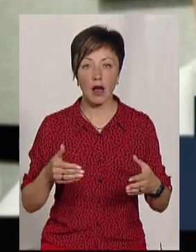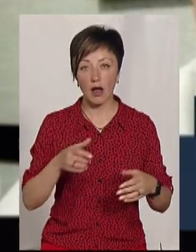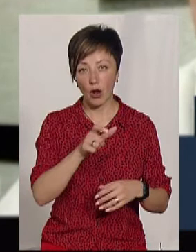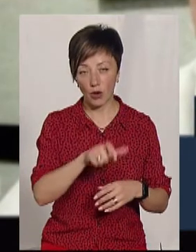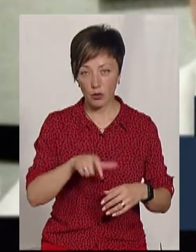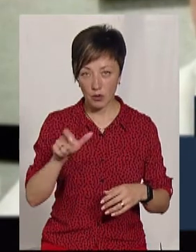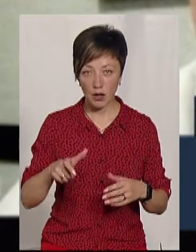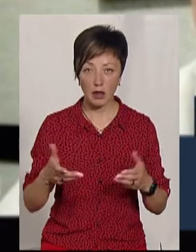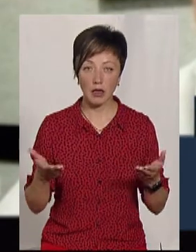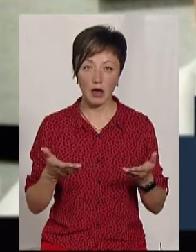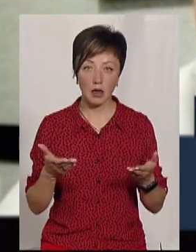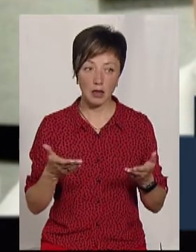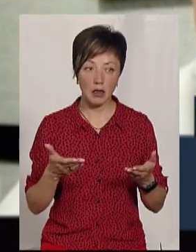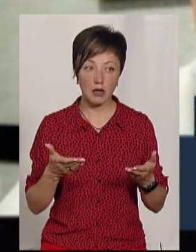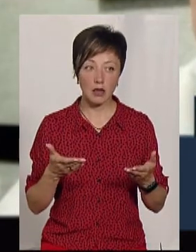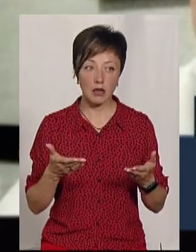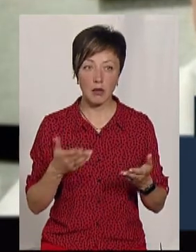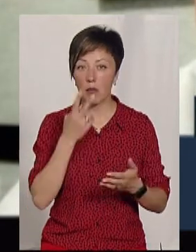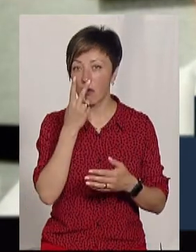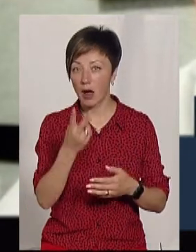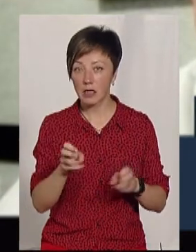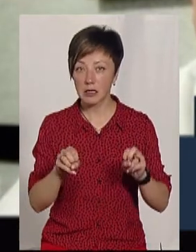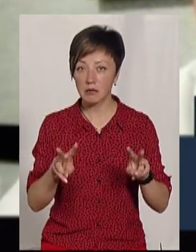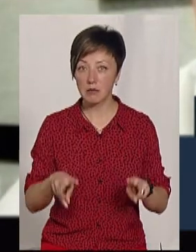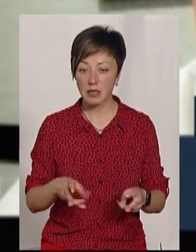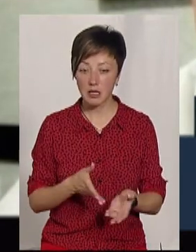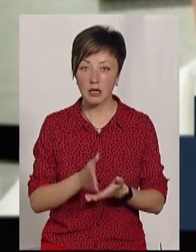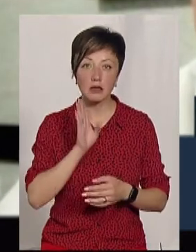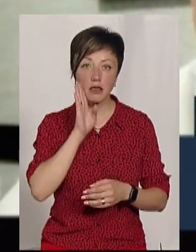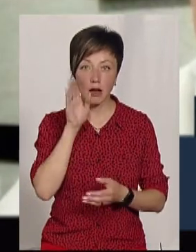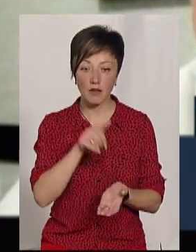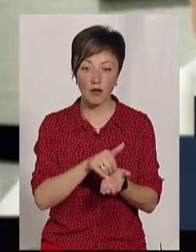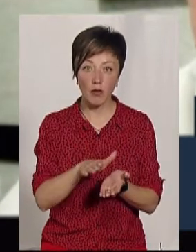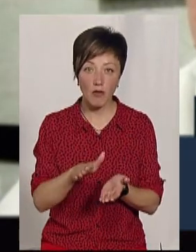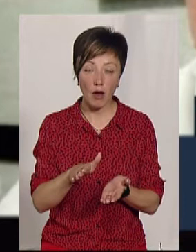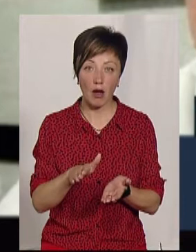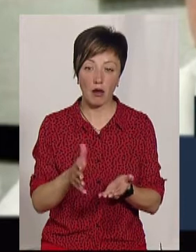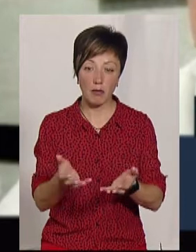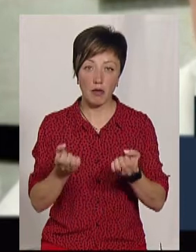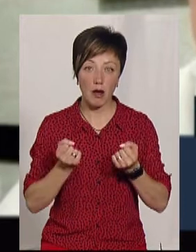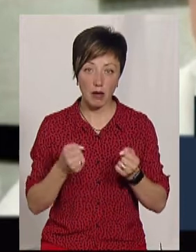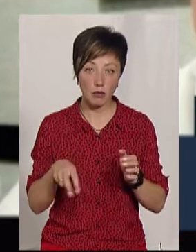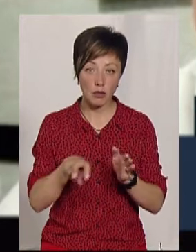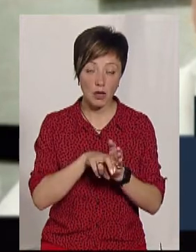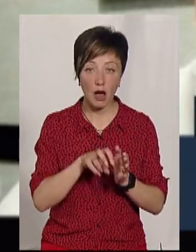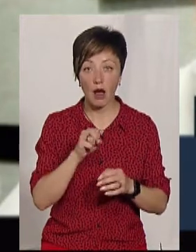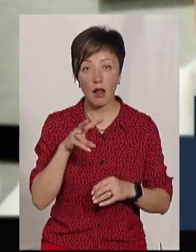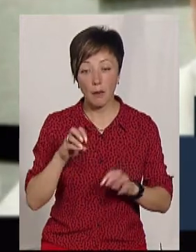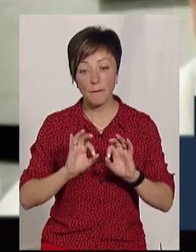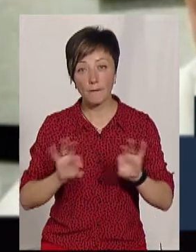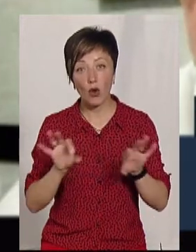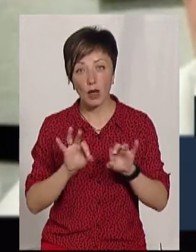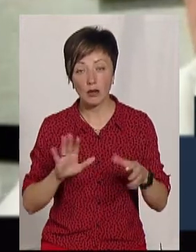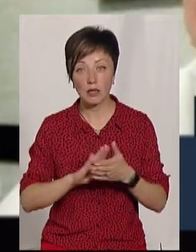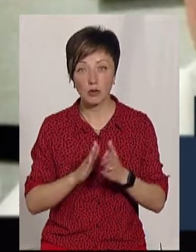які бачать спецрейс зранку, їм відмовляють в посадці, але їм